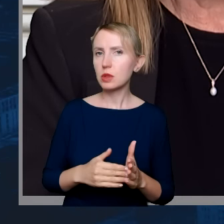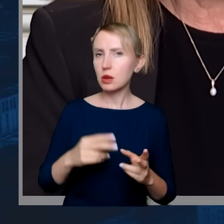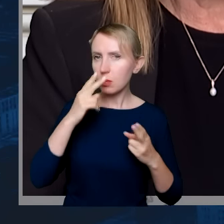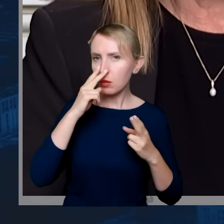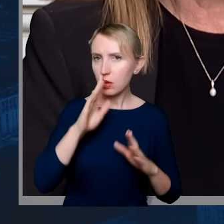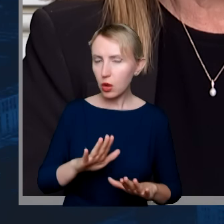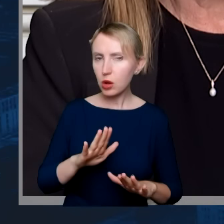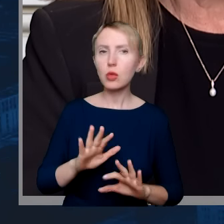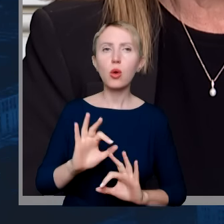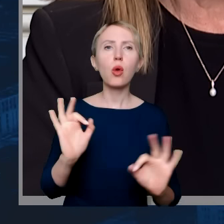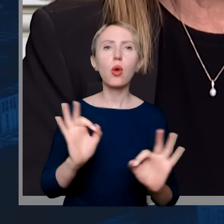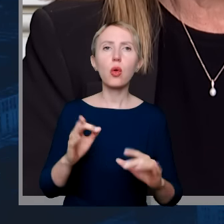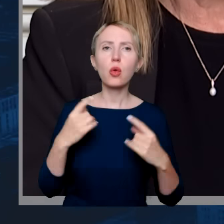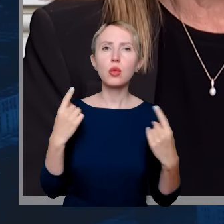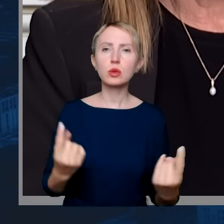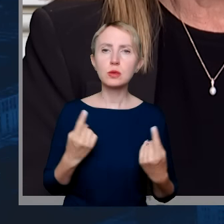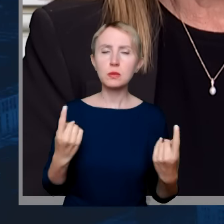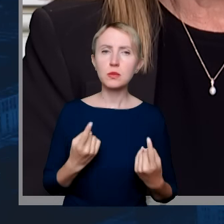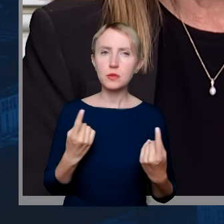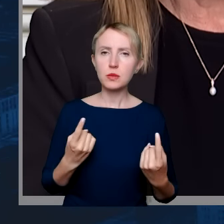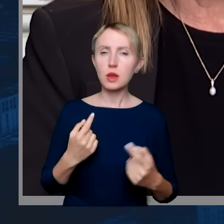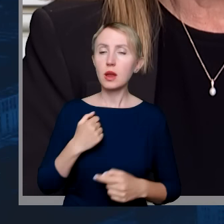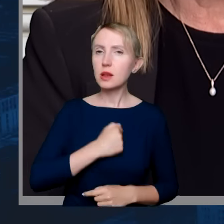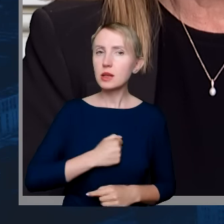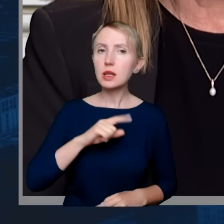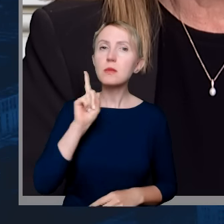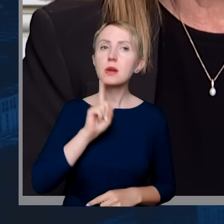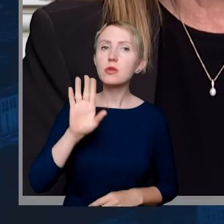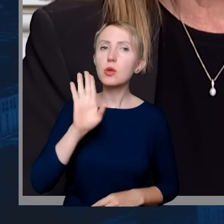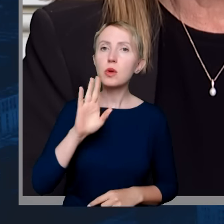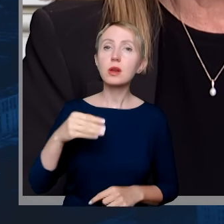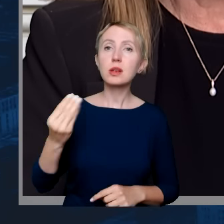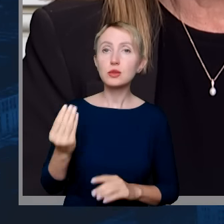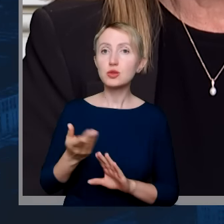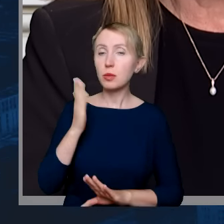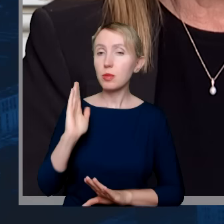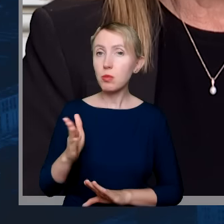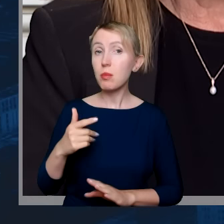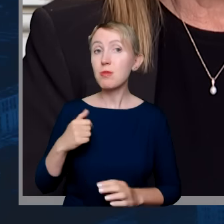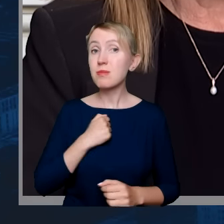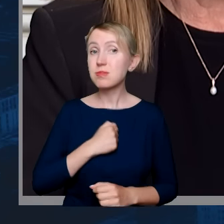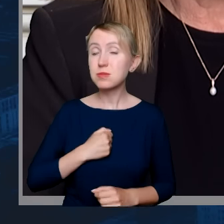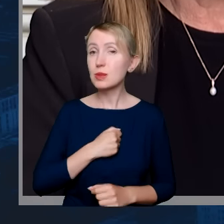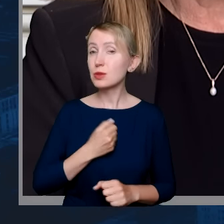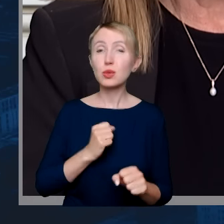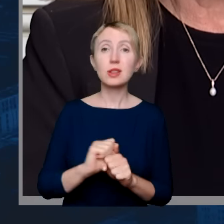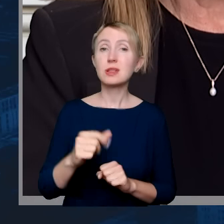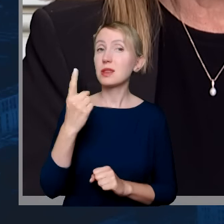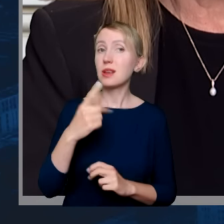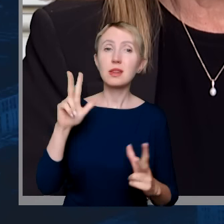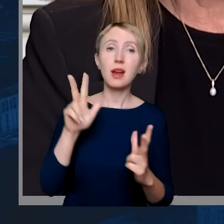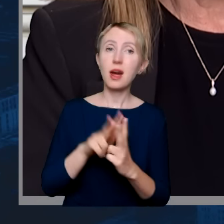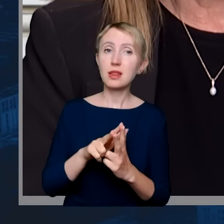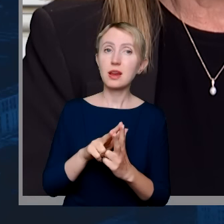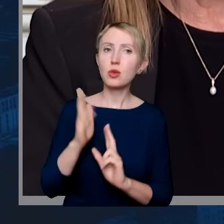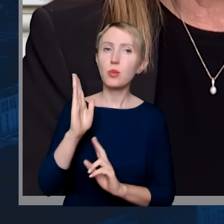tragiczne okoliczności i te, które niestety najprawdopodobniej nas jeszcze czekają, bo obawiam się, że to nie jest jedyny atak, który będzie w